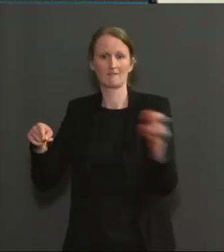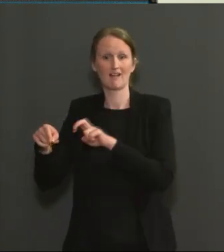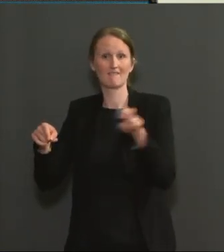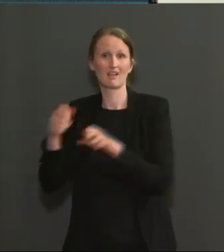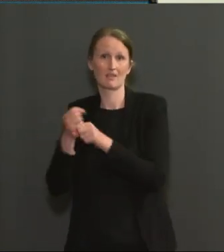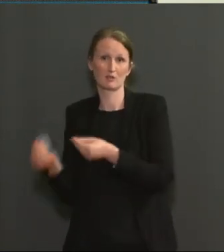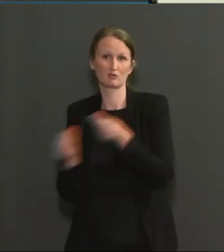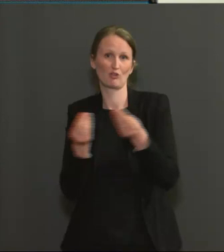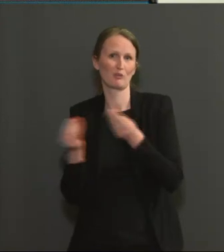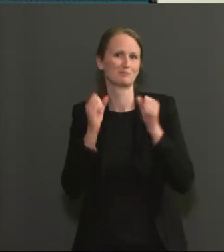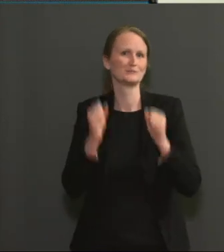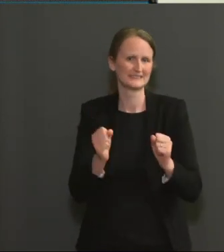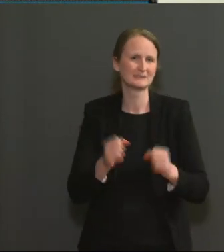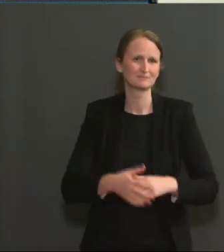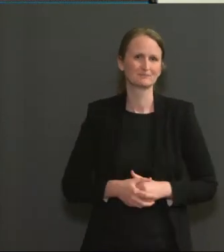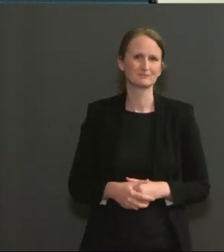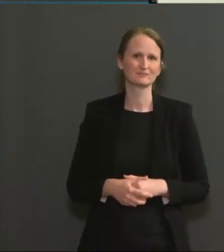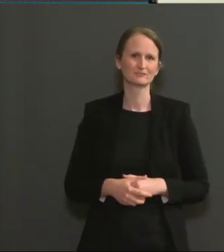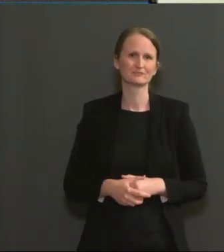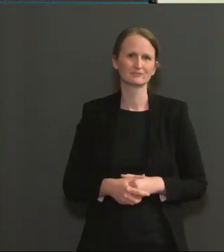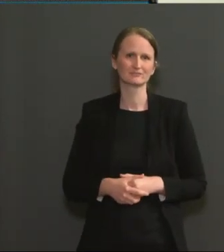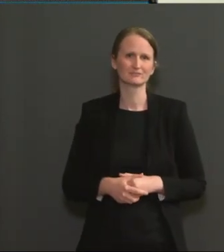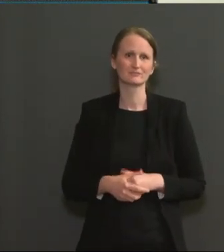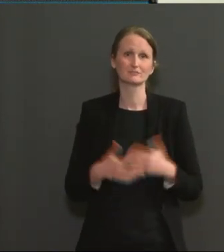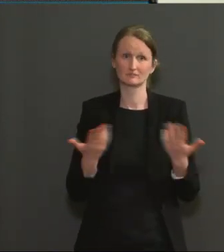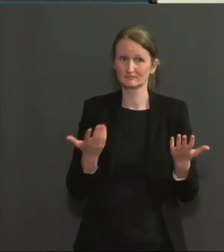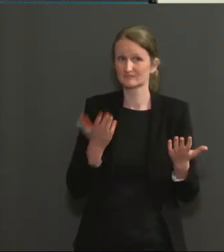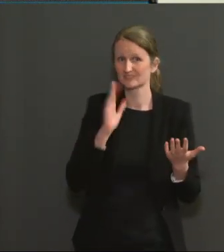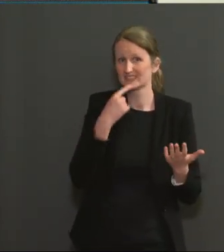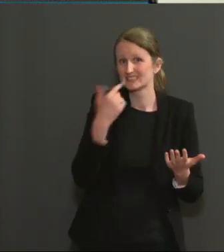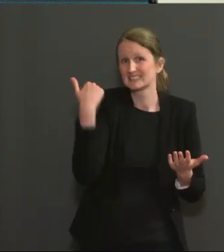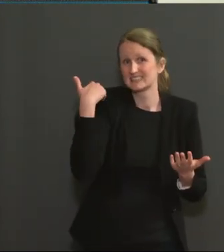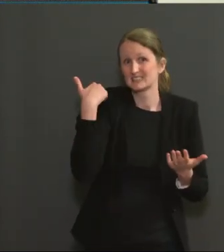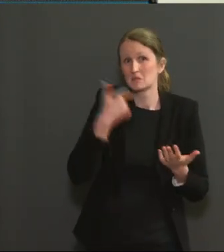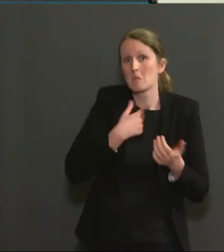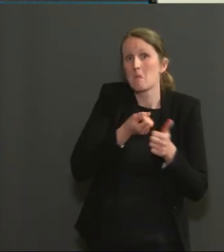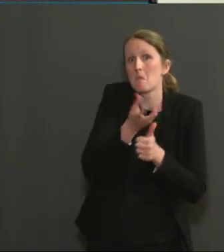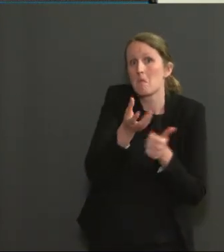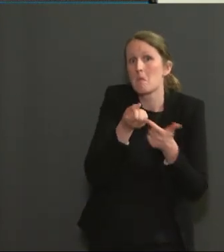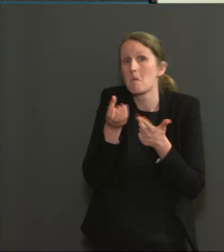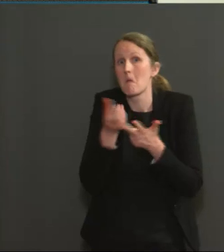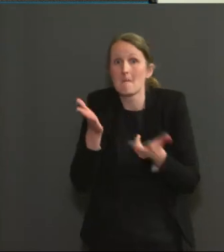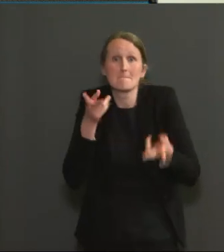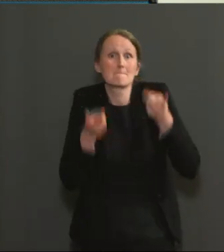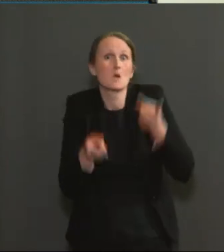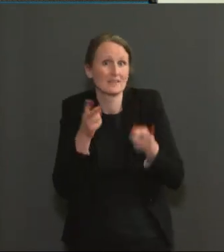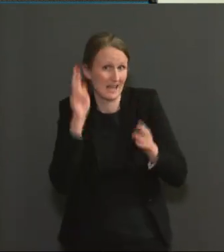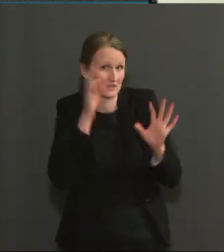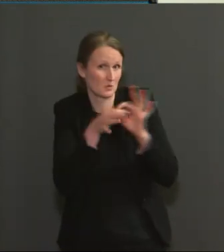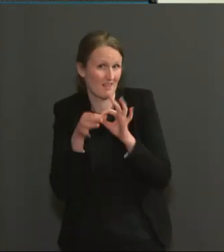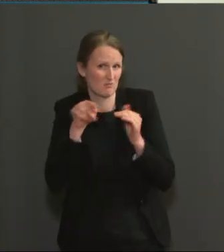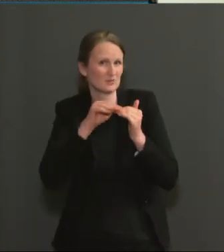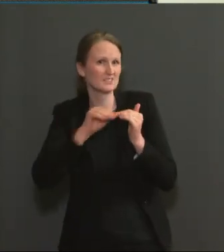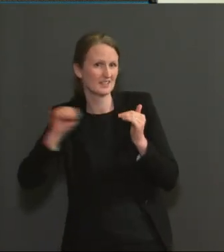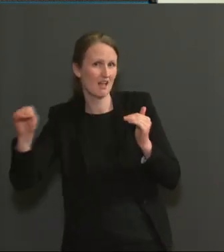pour l'instant sont des potentiels sont des c'est le raison pour lequelle nous constatons ce ralentissement dans la diminution des